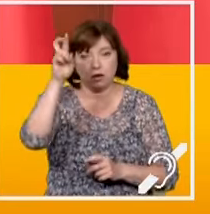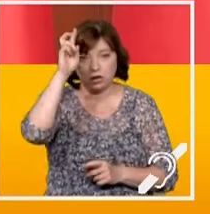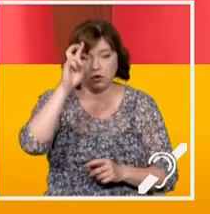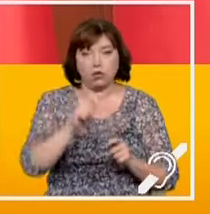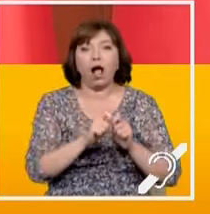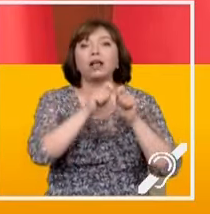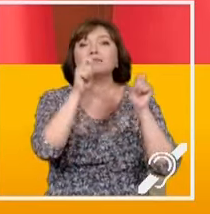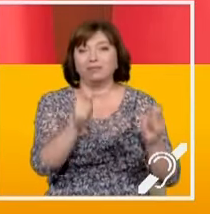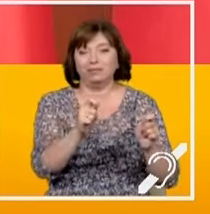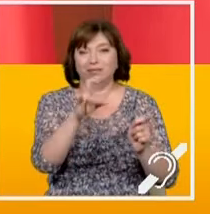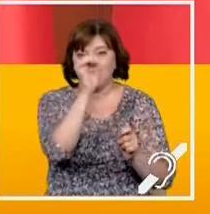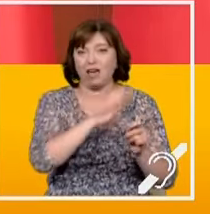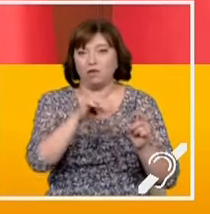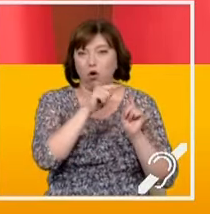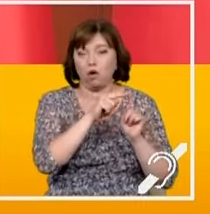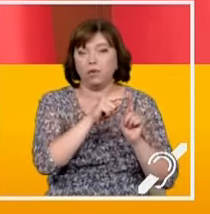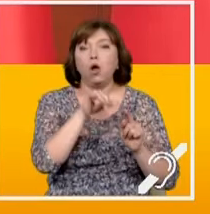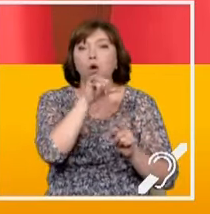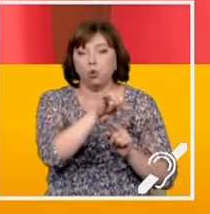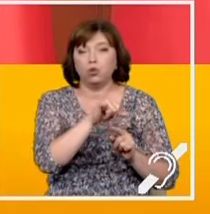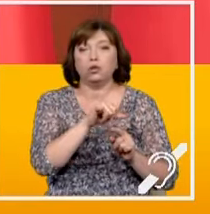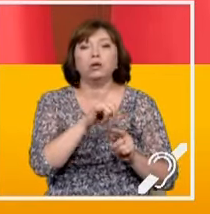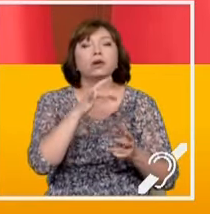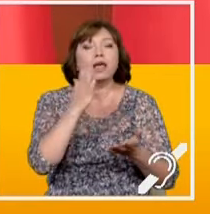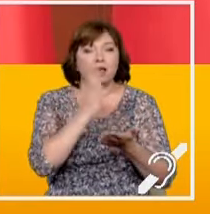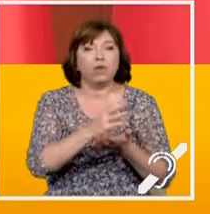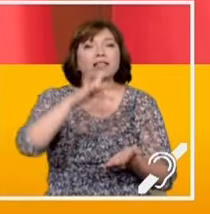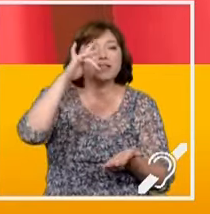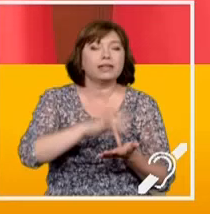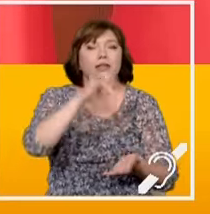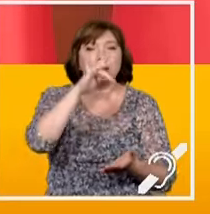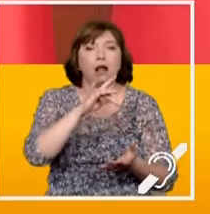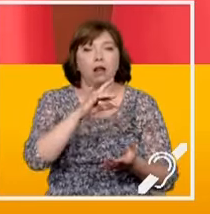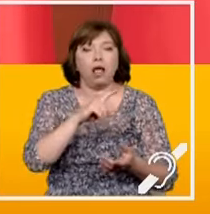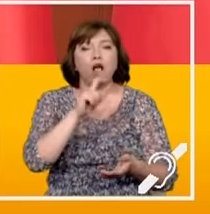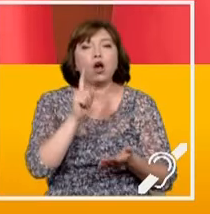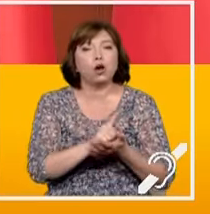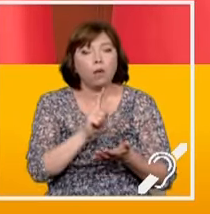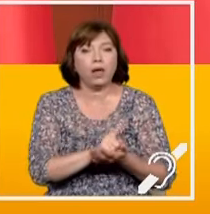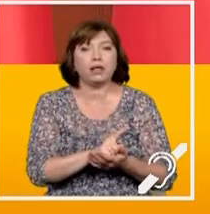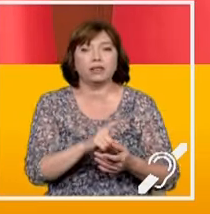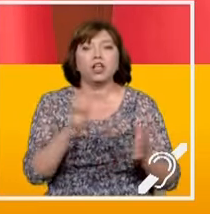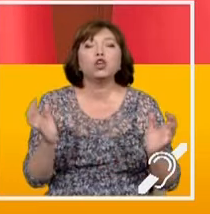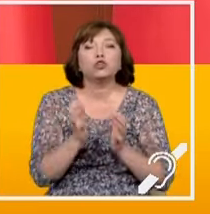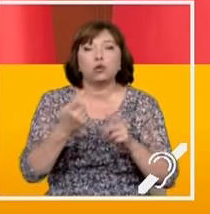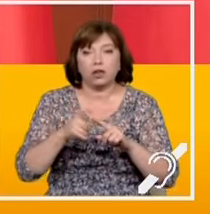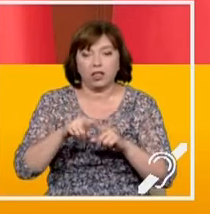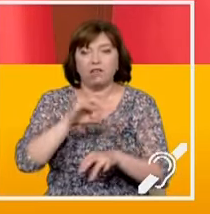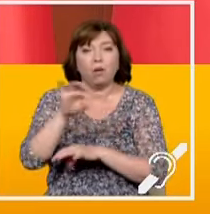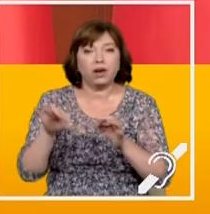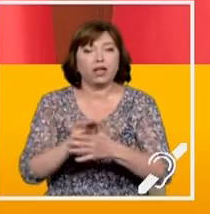fondator al Uniunii Europene, are un rol central în construirea și menținerea acestui proiect de